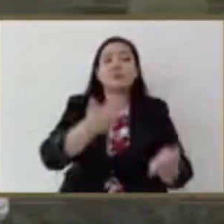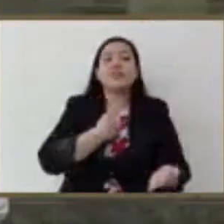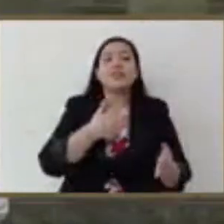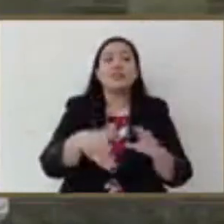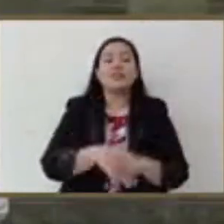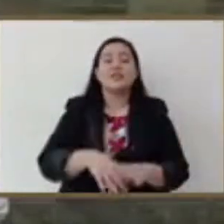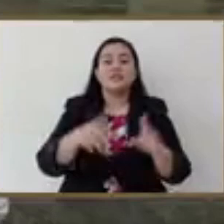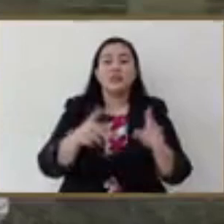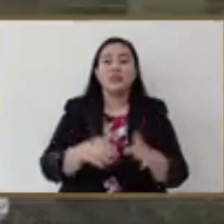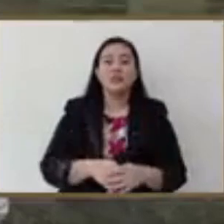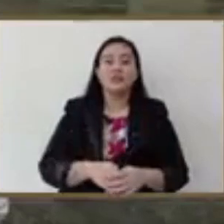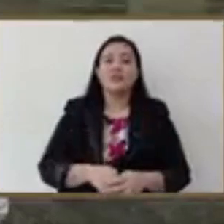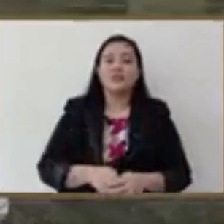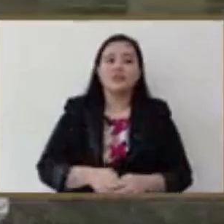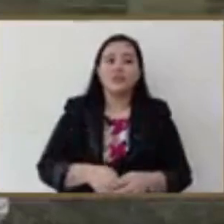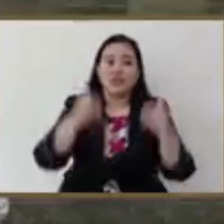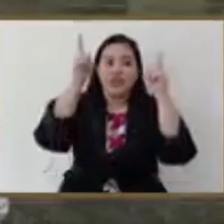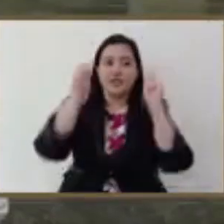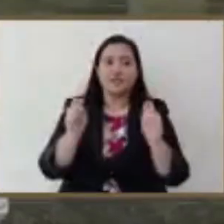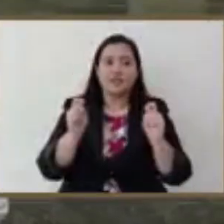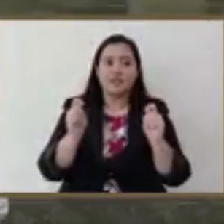kalungkutan, nakakaranas, mga kapatid, ng